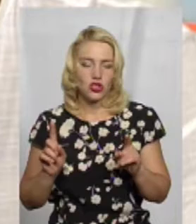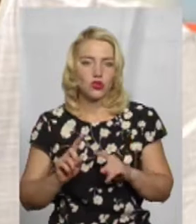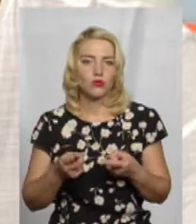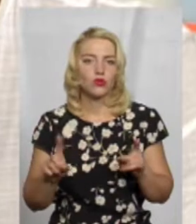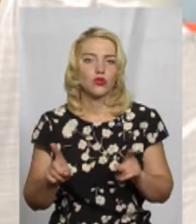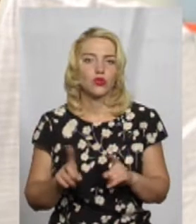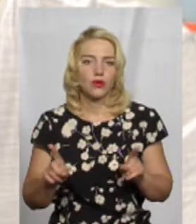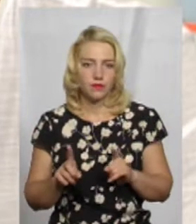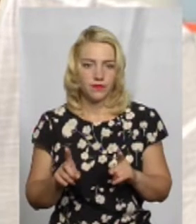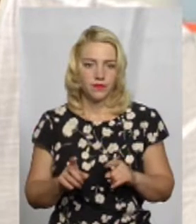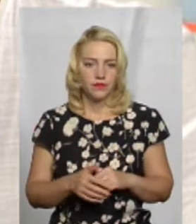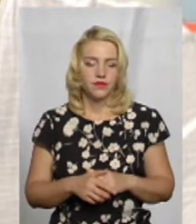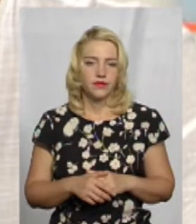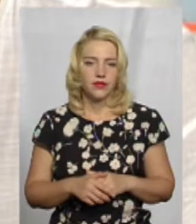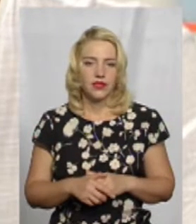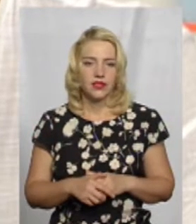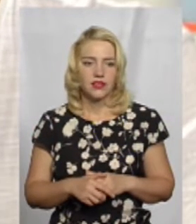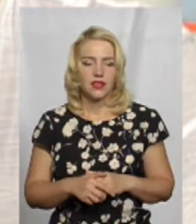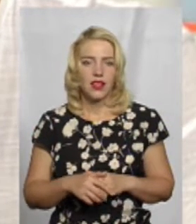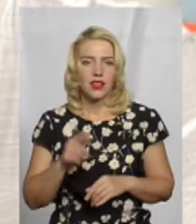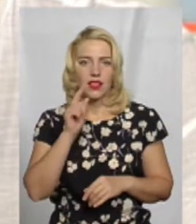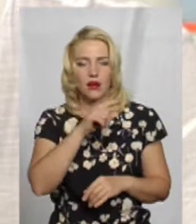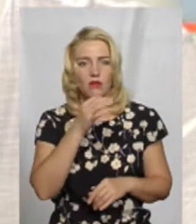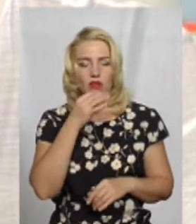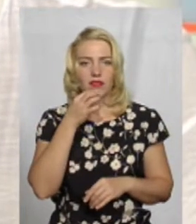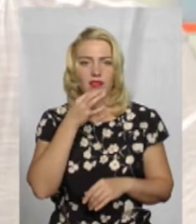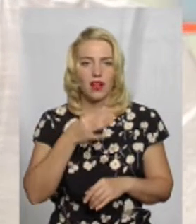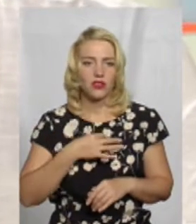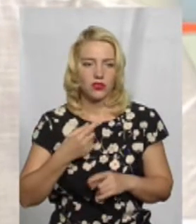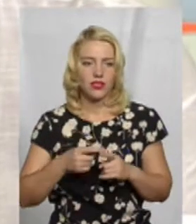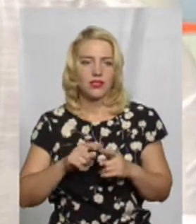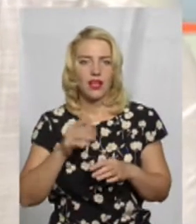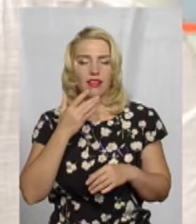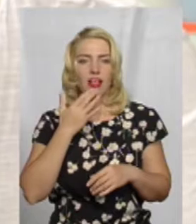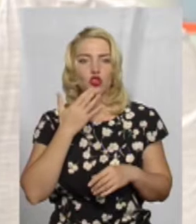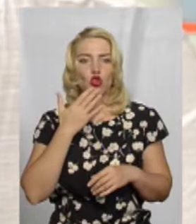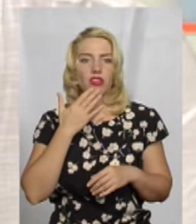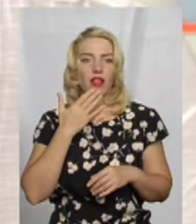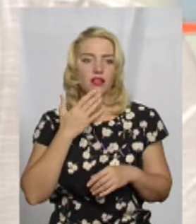що там вони кажуть, що це національна